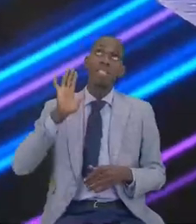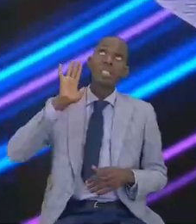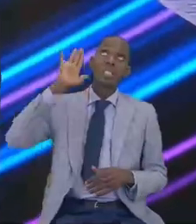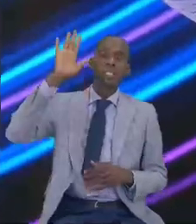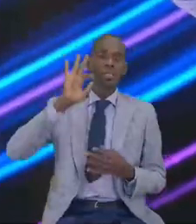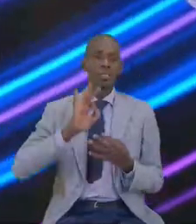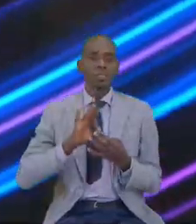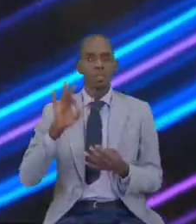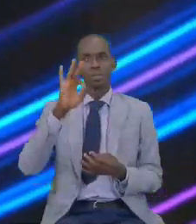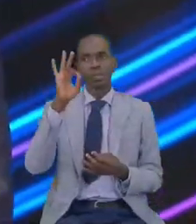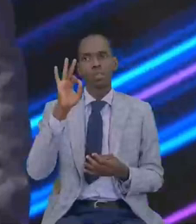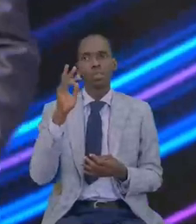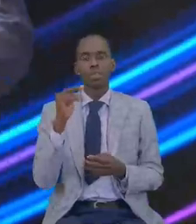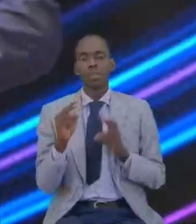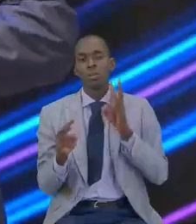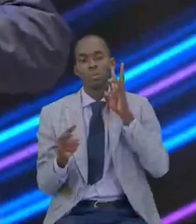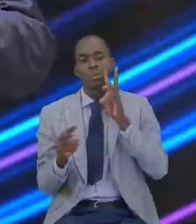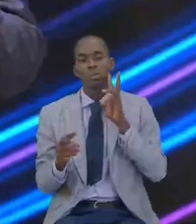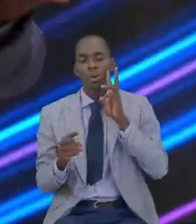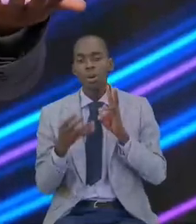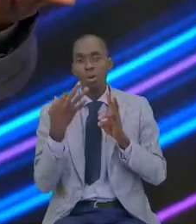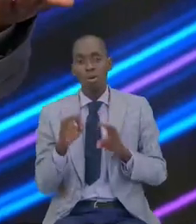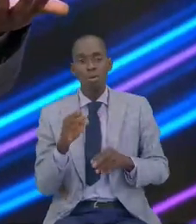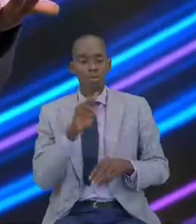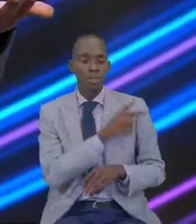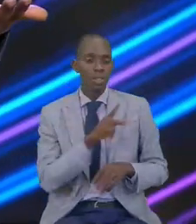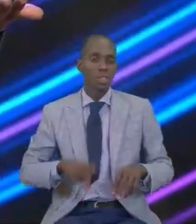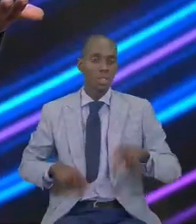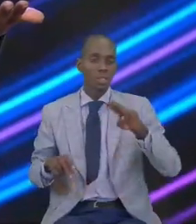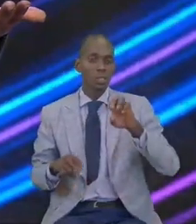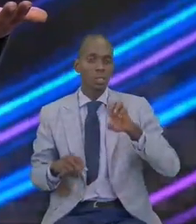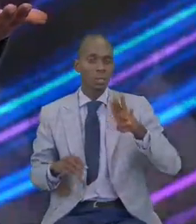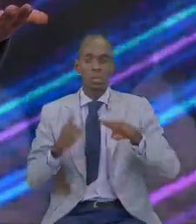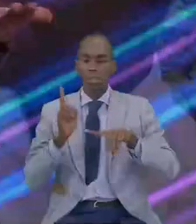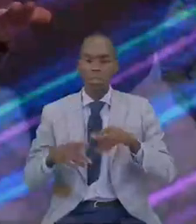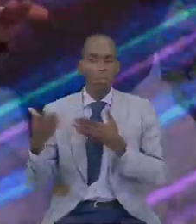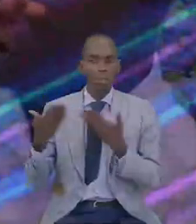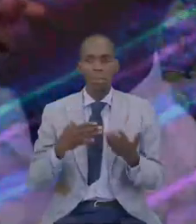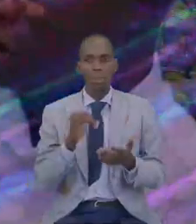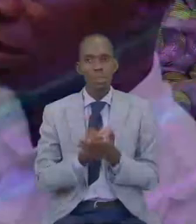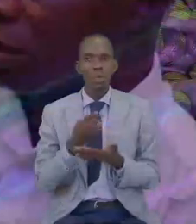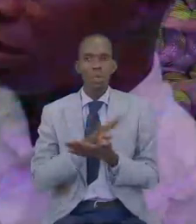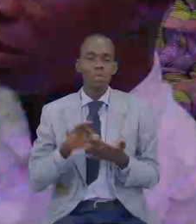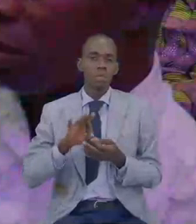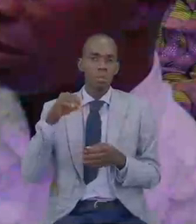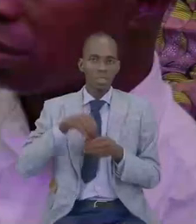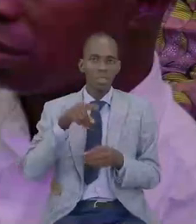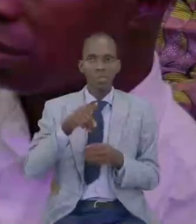Le vin de Nebuchadnezzar ne peut pas amener sur cet esprit en toi qui va te